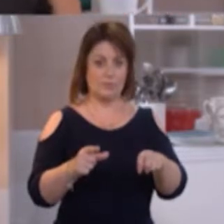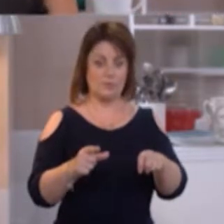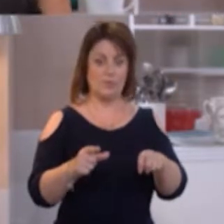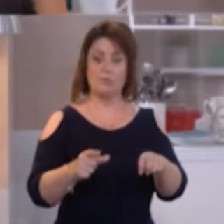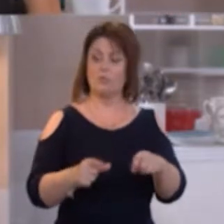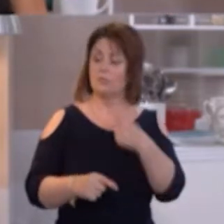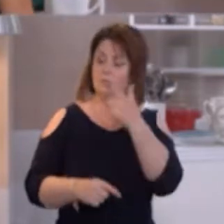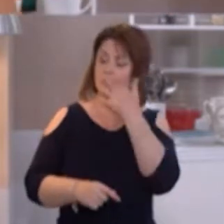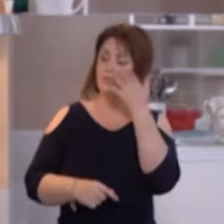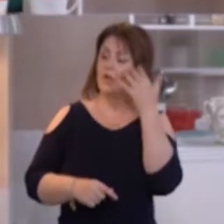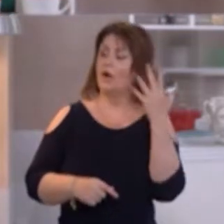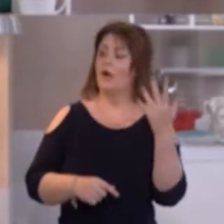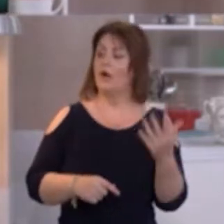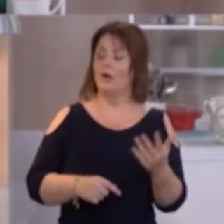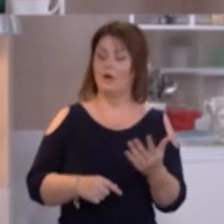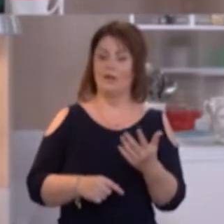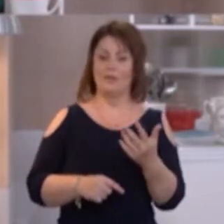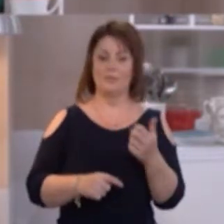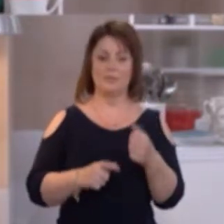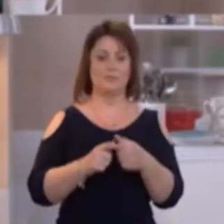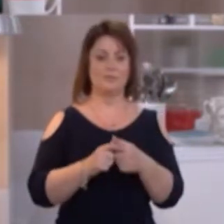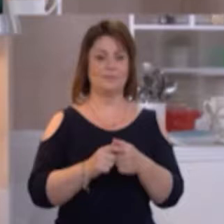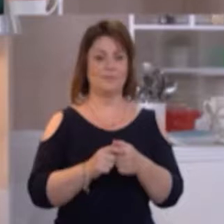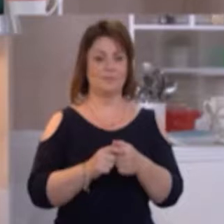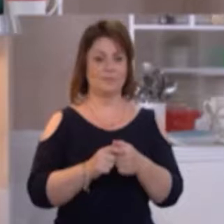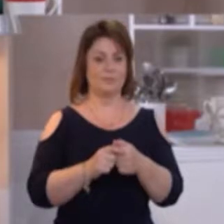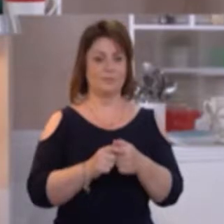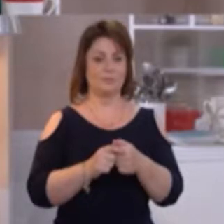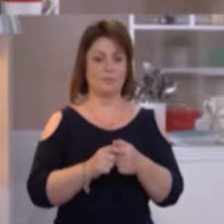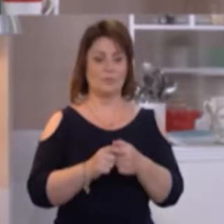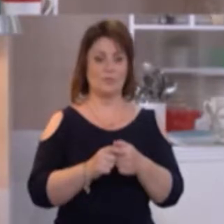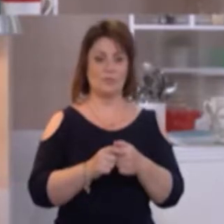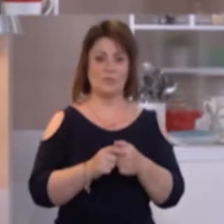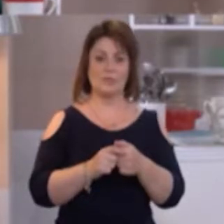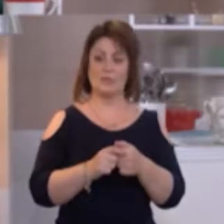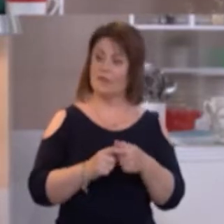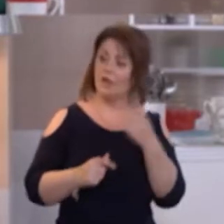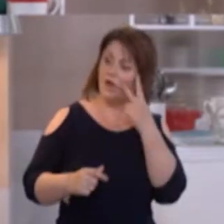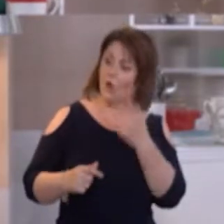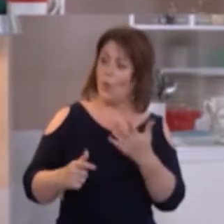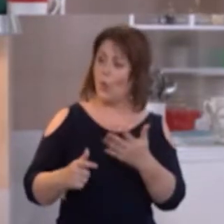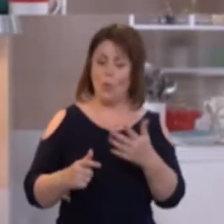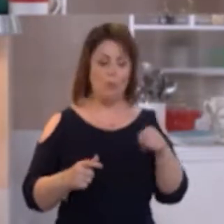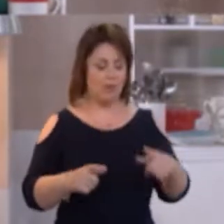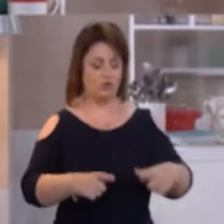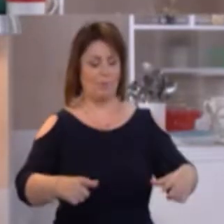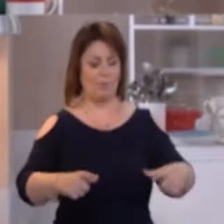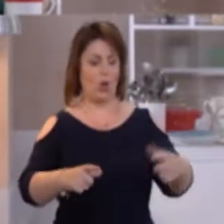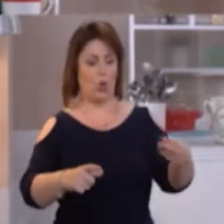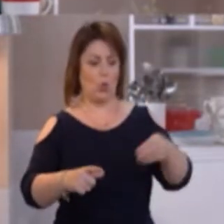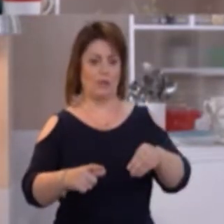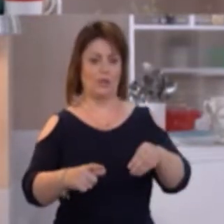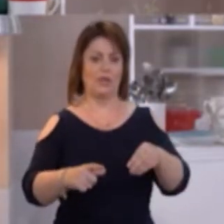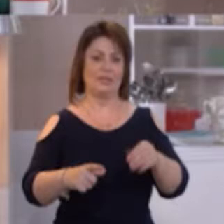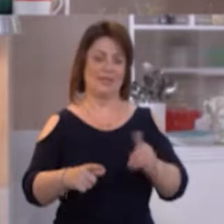Che bel profumo. Aspetta che siamo una frusta che è rimasta attaccata. Voilà. Al dito. L'ho messa dovunque, tranne che nel ciambellone. Tutta sul